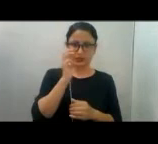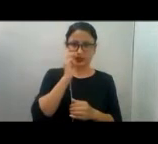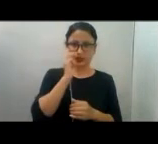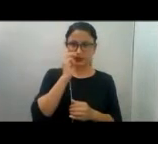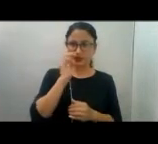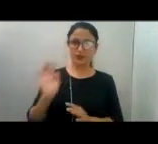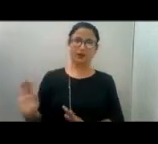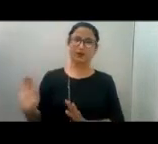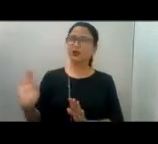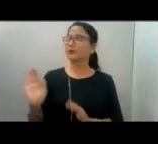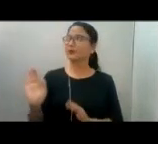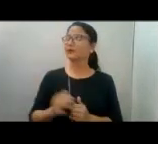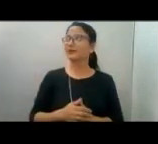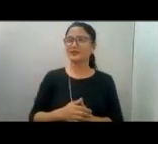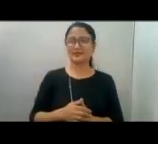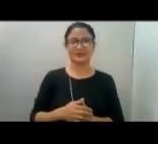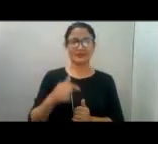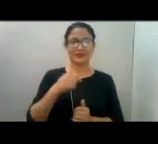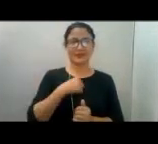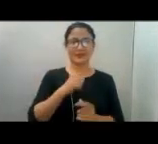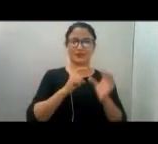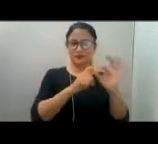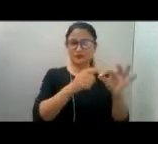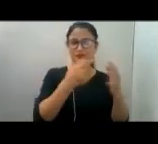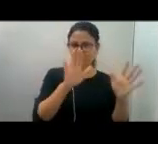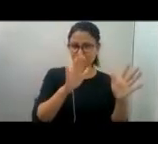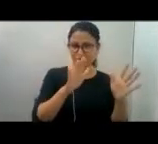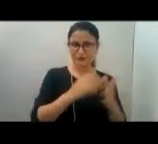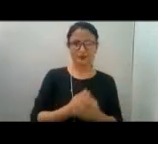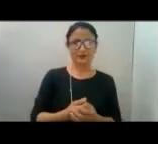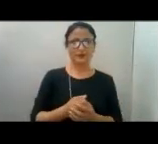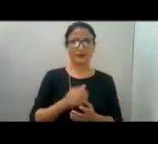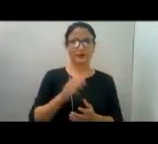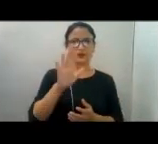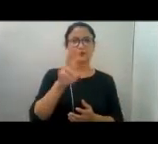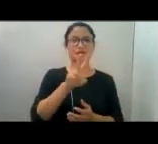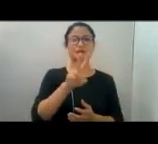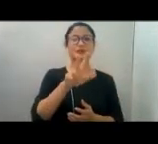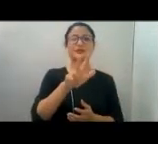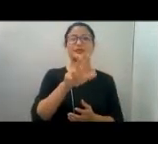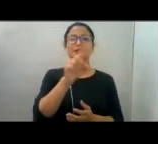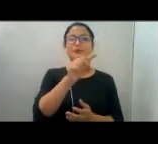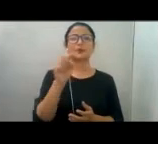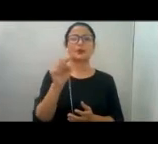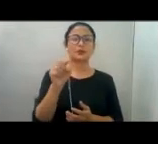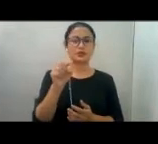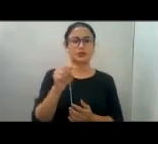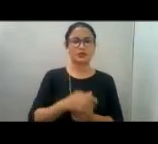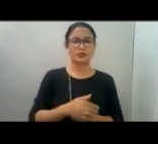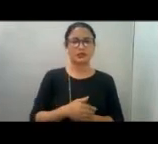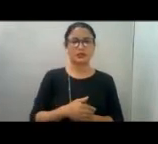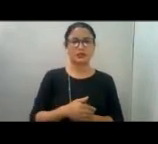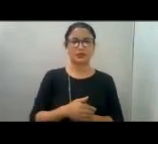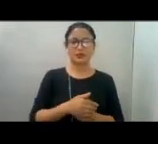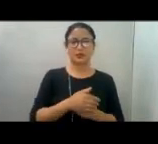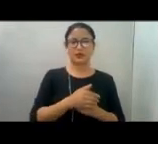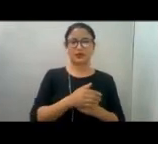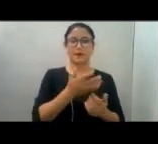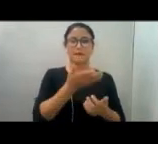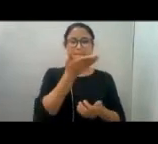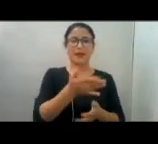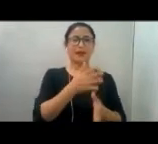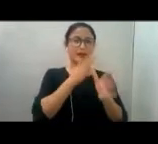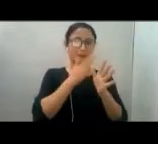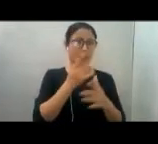खालको बिहा हो भनेर पनि हामीले सोधेको थियौँ. त्यसमा चाहिँ 58% चाहिँ एरेन्ज म्यारिज भएको रहेछ.